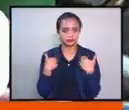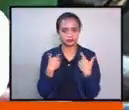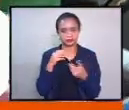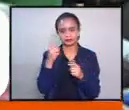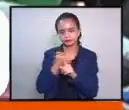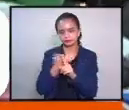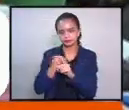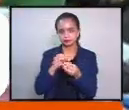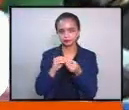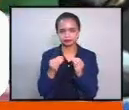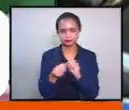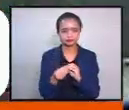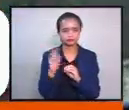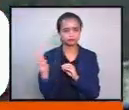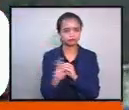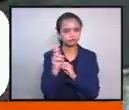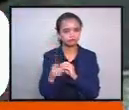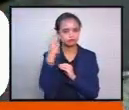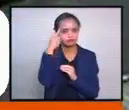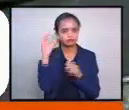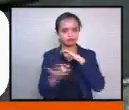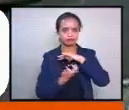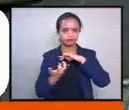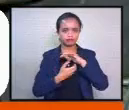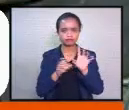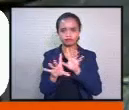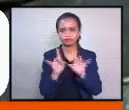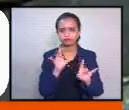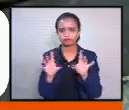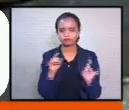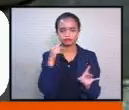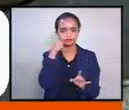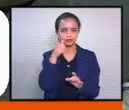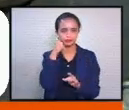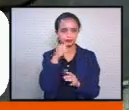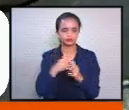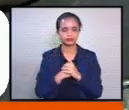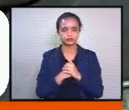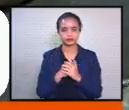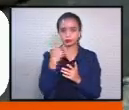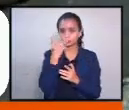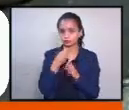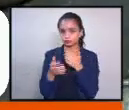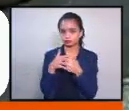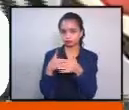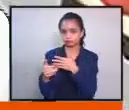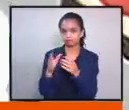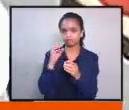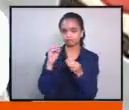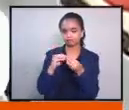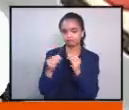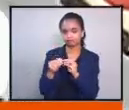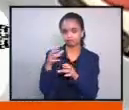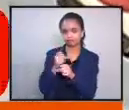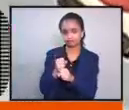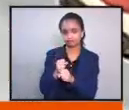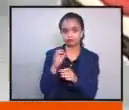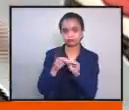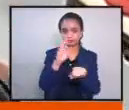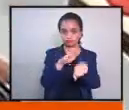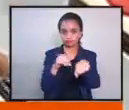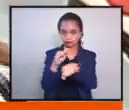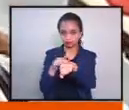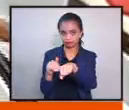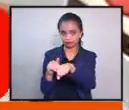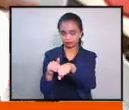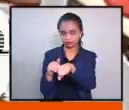bag na ginagamit umano ng mga customers sa pagpili ng babae. Kung sino may hawak ng number na ito at pag isang tinawag,